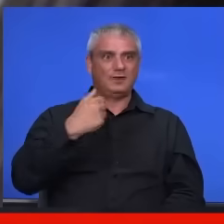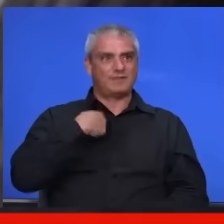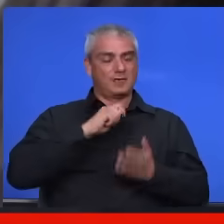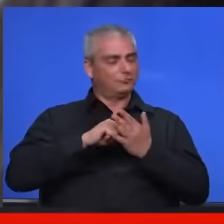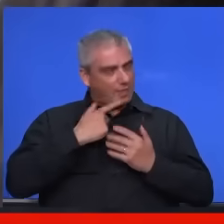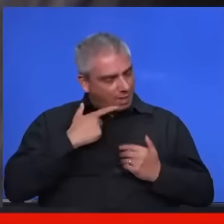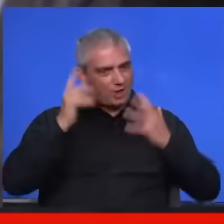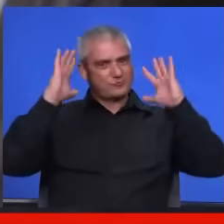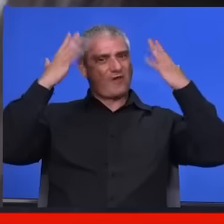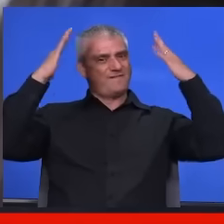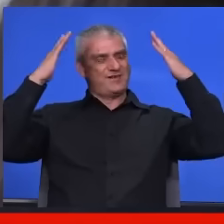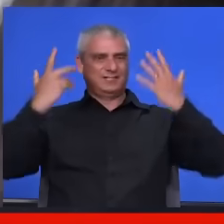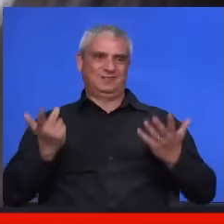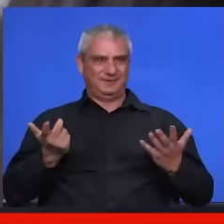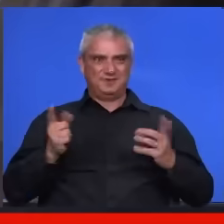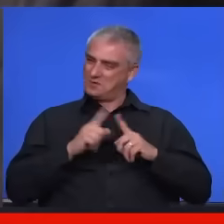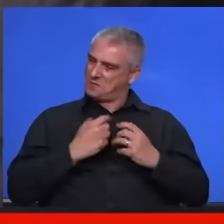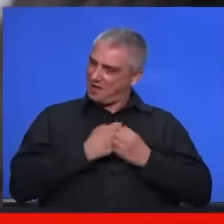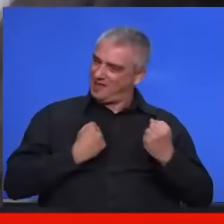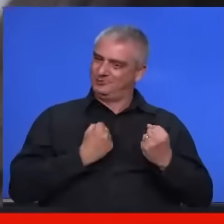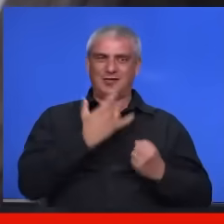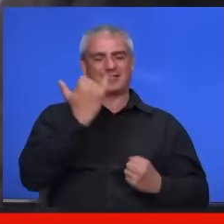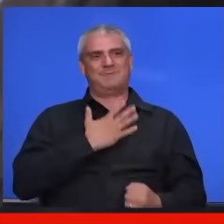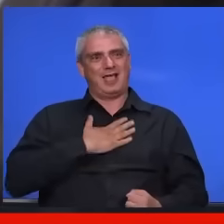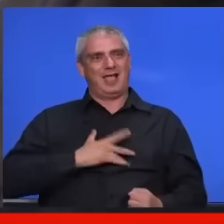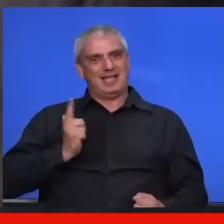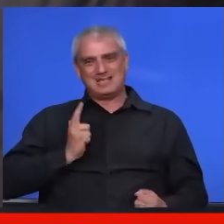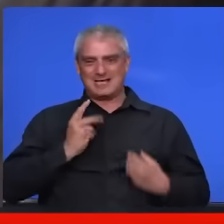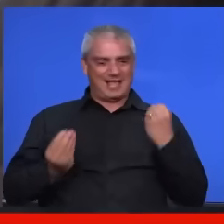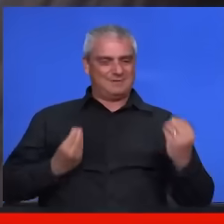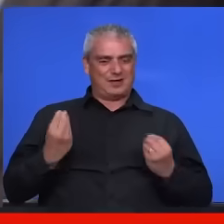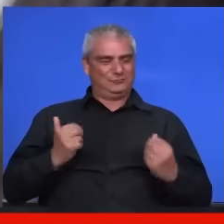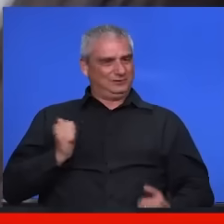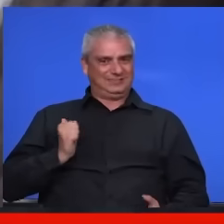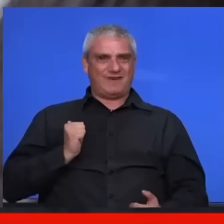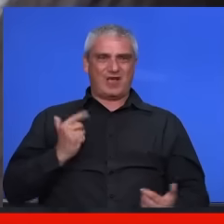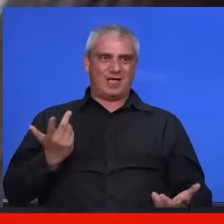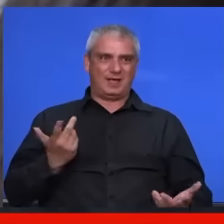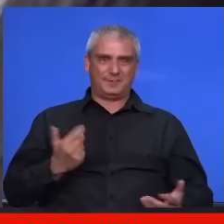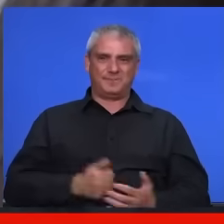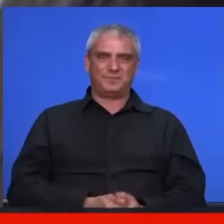לו יופי, כאילו אקשן, הוא תמיד חיכה שיהיה לו איזה משהו בצבא